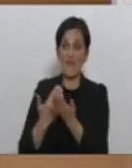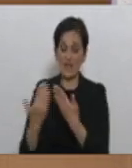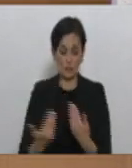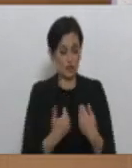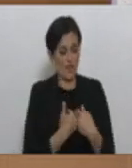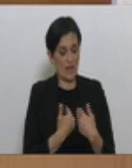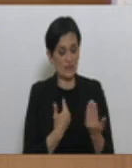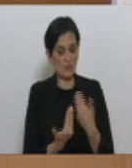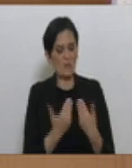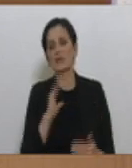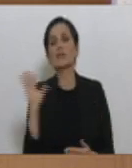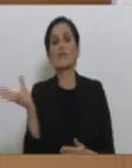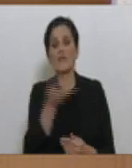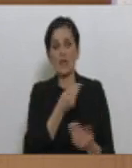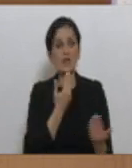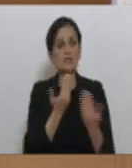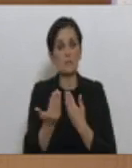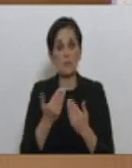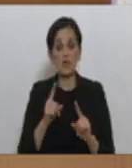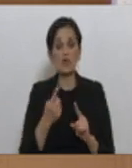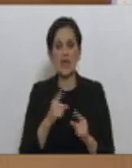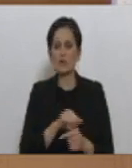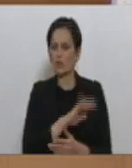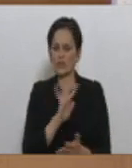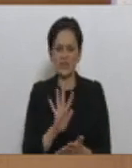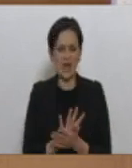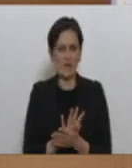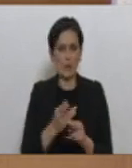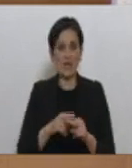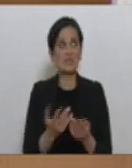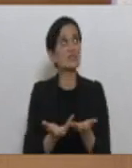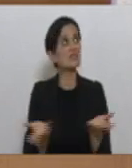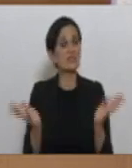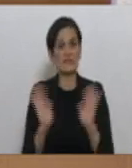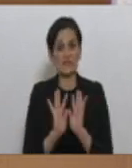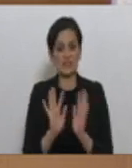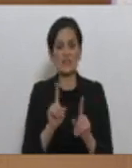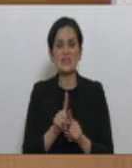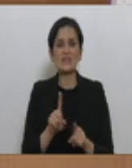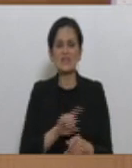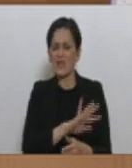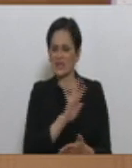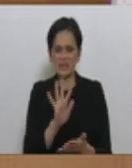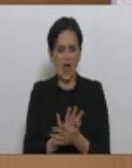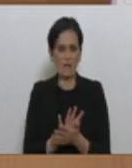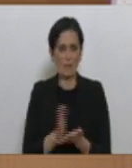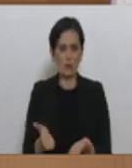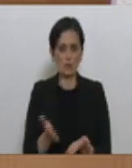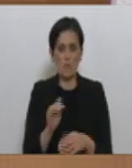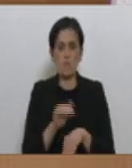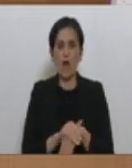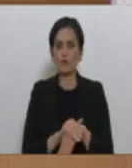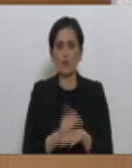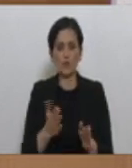მიმართ, ყველას მიმართ, იმიტომ რომ დავაბინძურეთ ეს სივრცე. ისე დავაბინძურეთ, რომ ფაქტობრივად